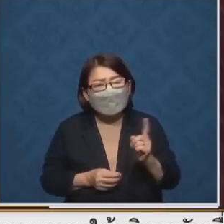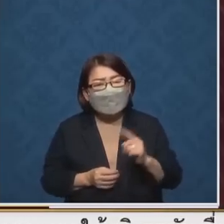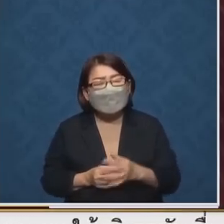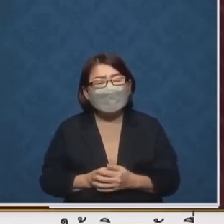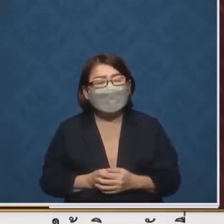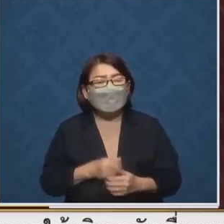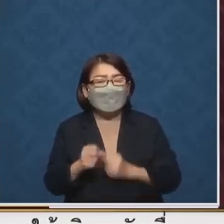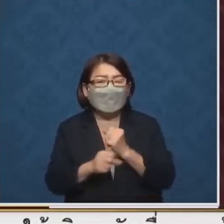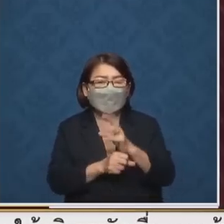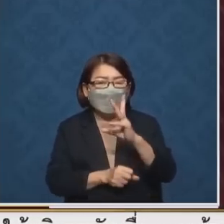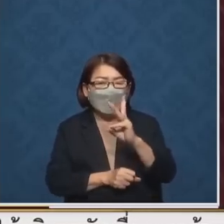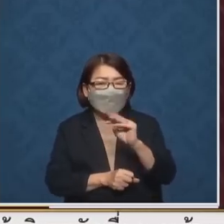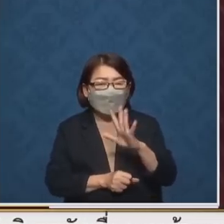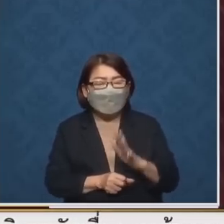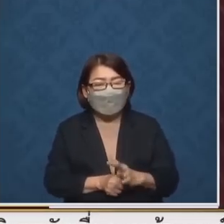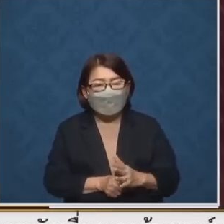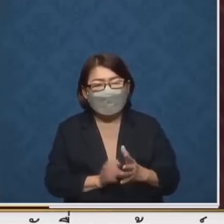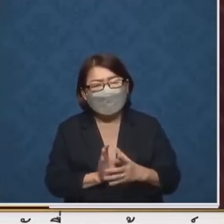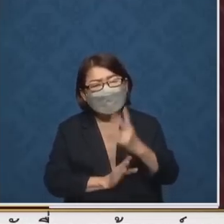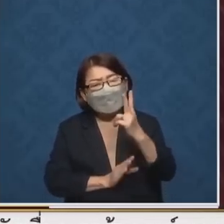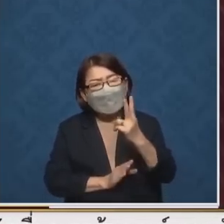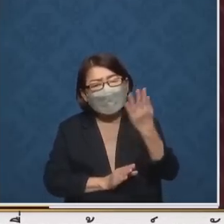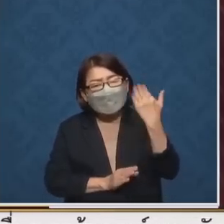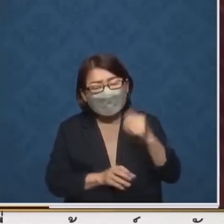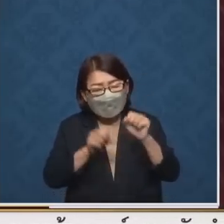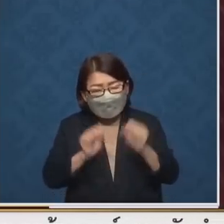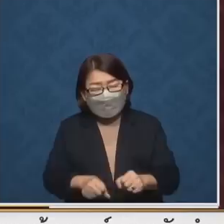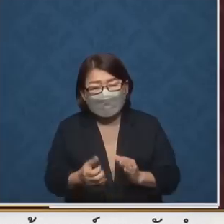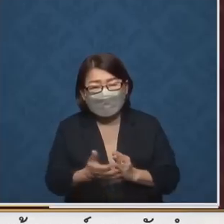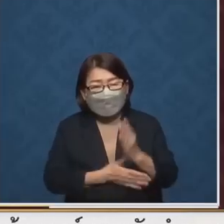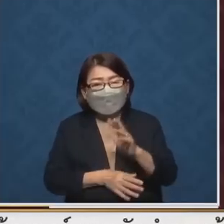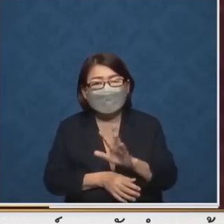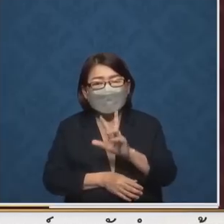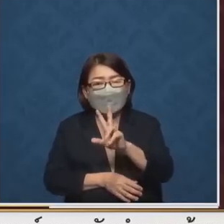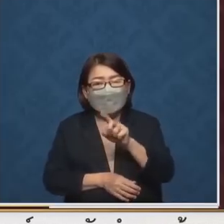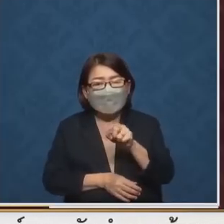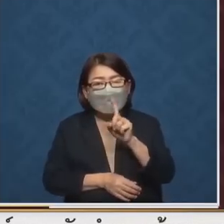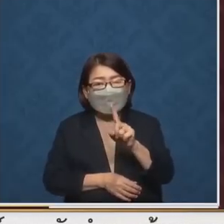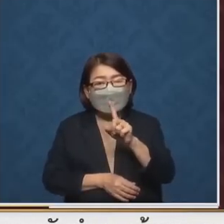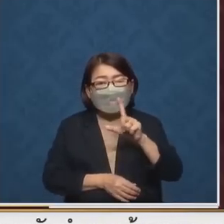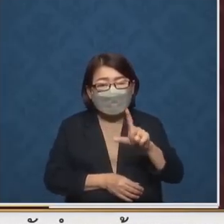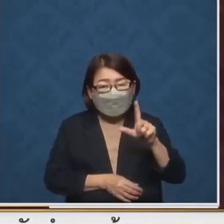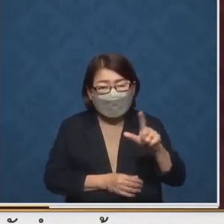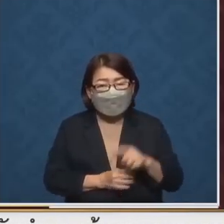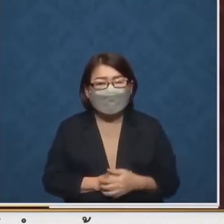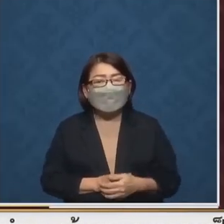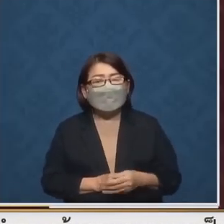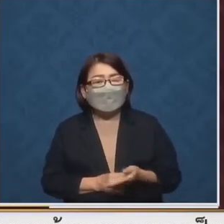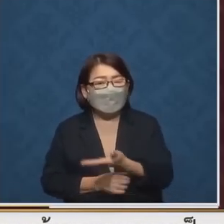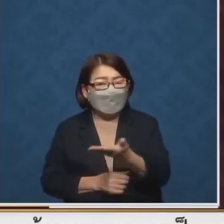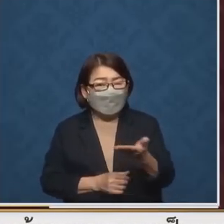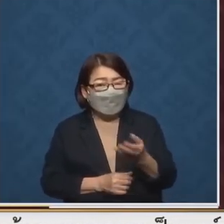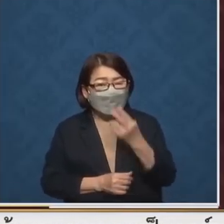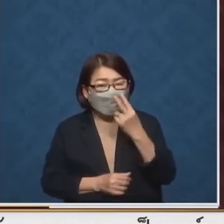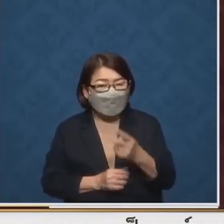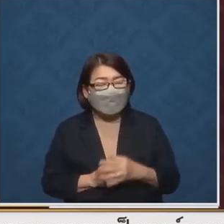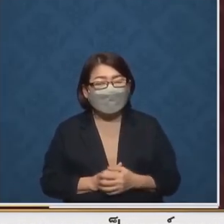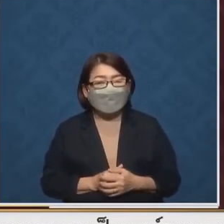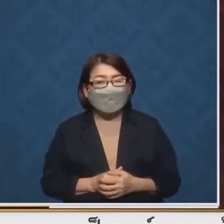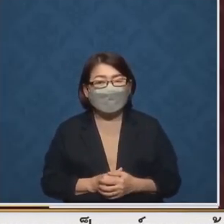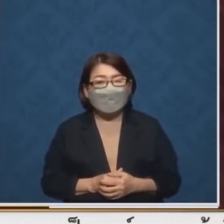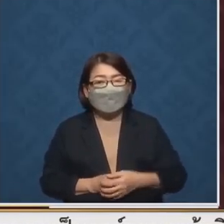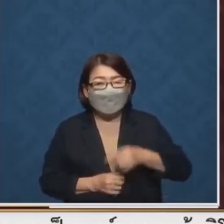ซึ่อนุมัิไปเมื่อสองสัปดาที่แล้วใช้ถึง 3.1 ลานล่านแล้ท่านดูนะครับจริๆ